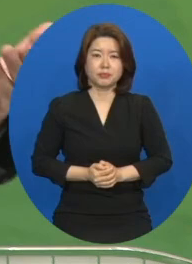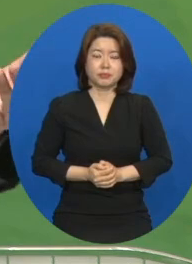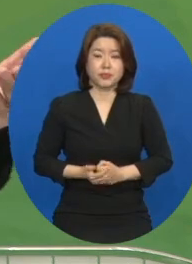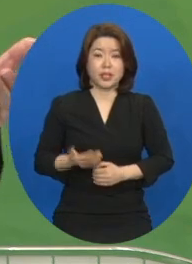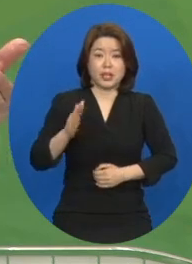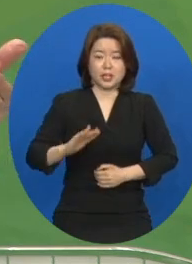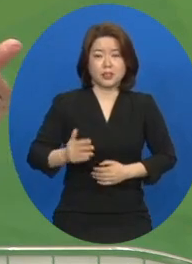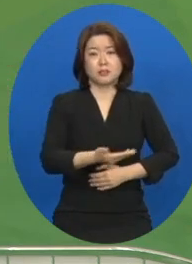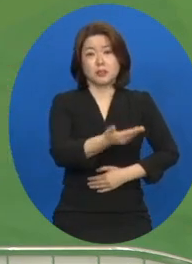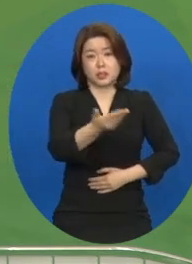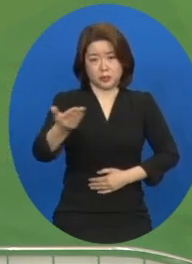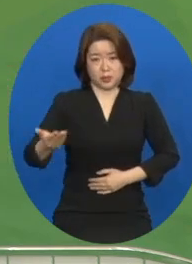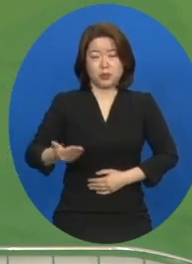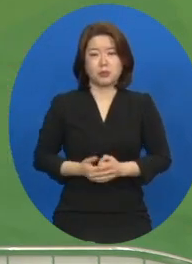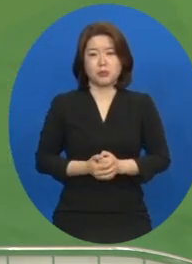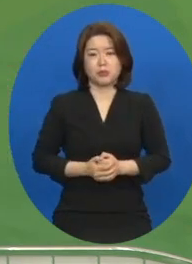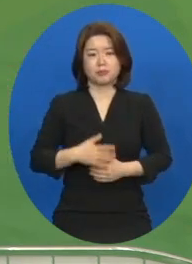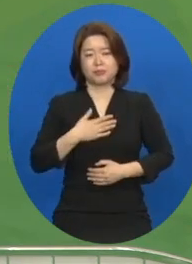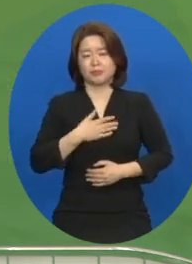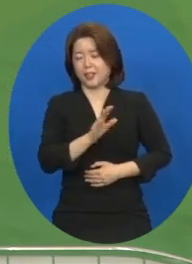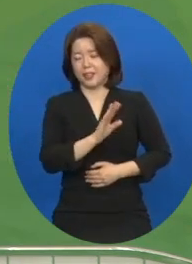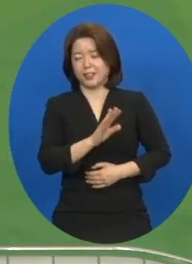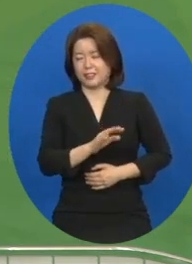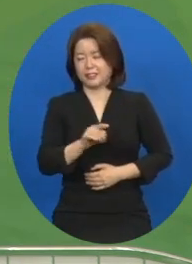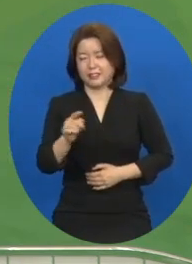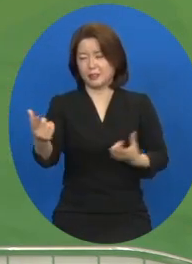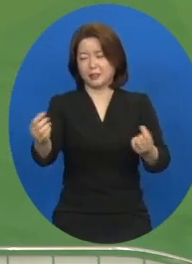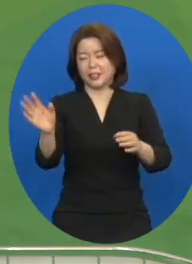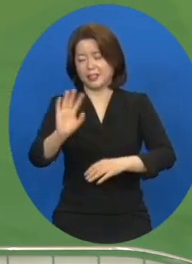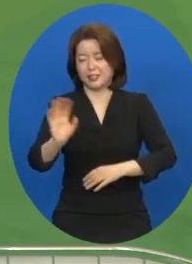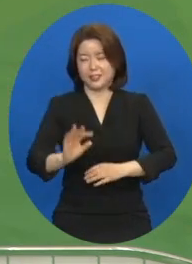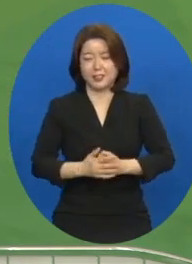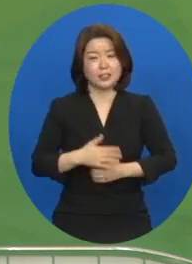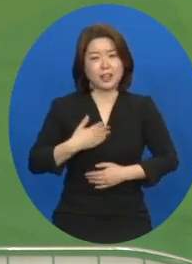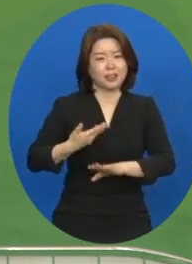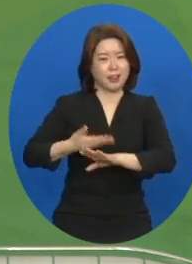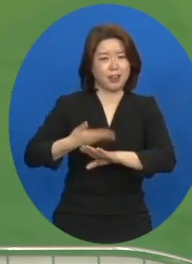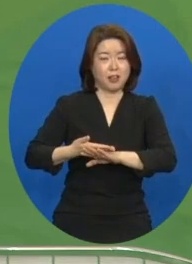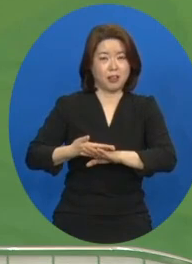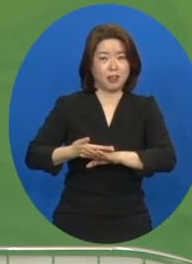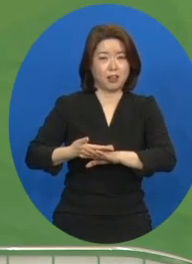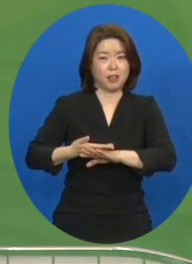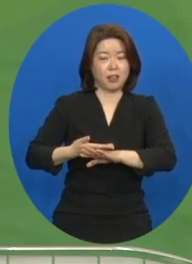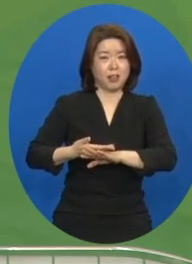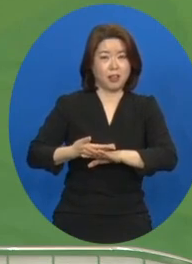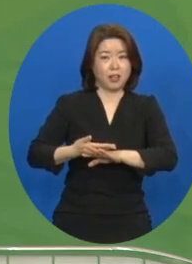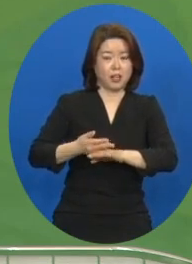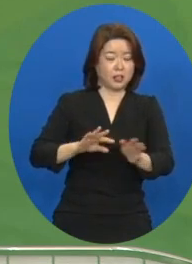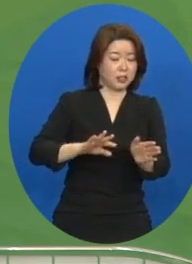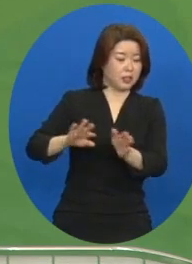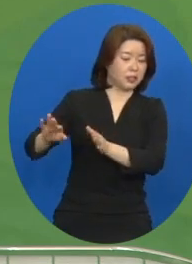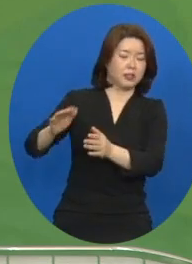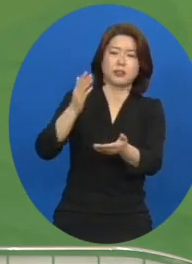그러나 여러분, 아, 나는 아간 같은 사람은 아닙니다. 그렇게 피해 나가려고 생각하지 마시기